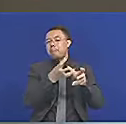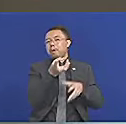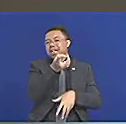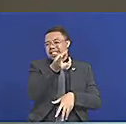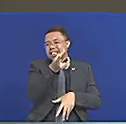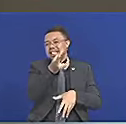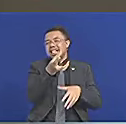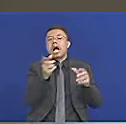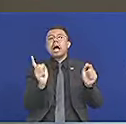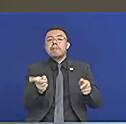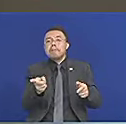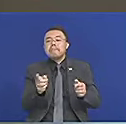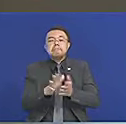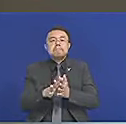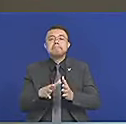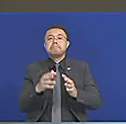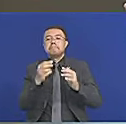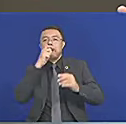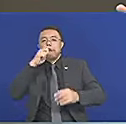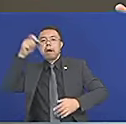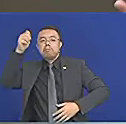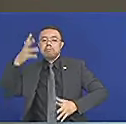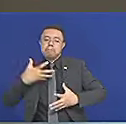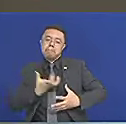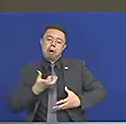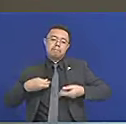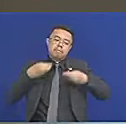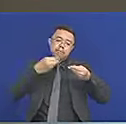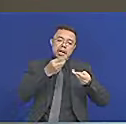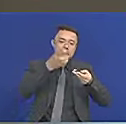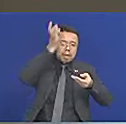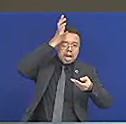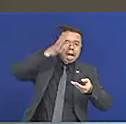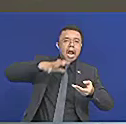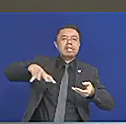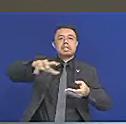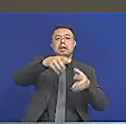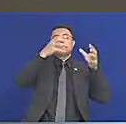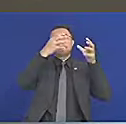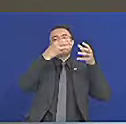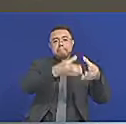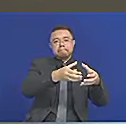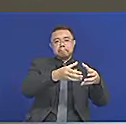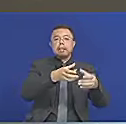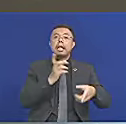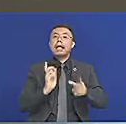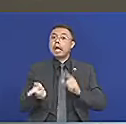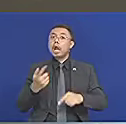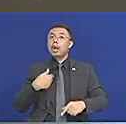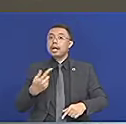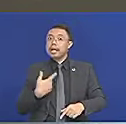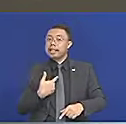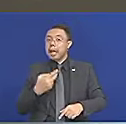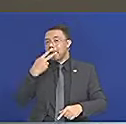kecil, karena Bapamu berkenan memberikan kamu kerajaan itu. Kalau kita